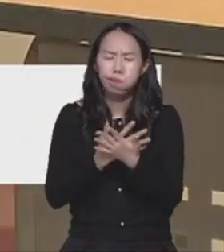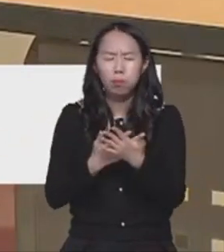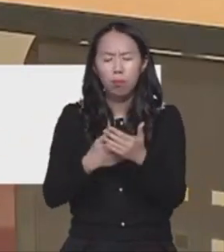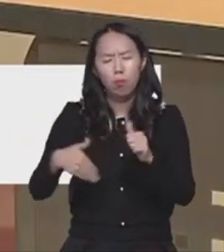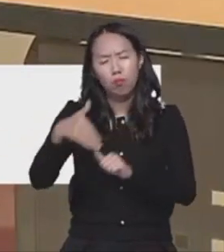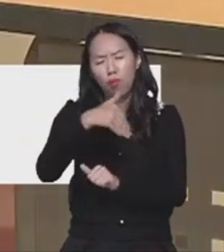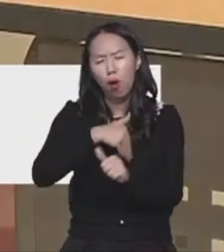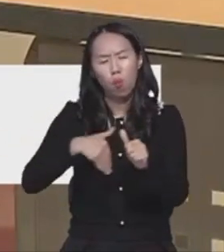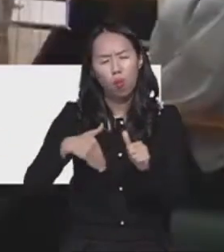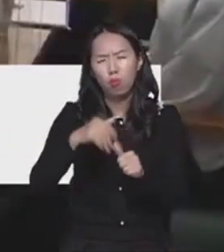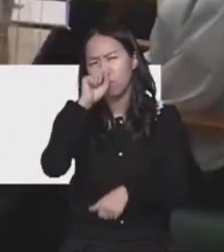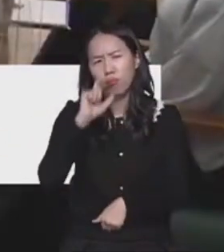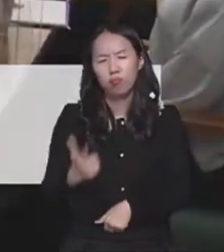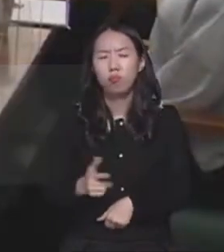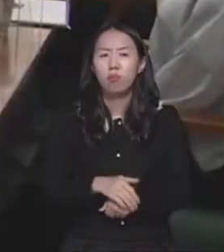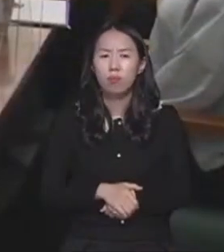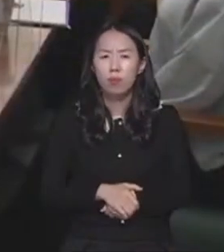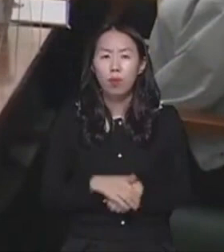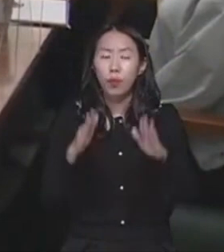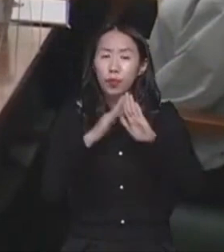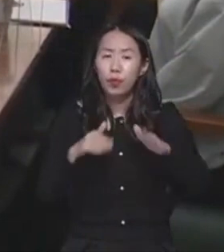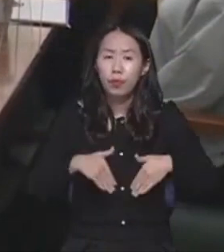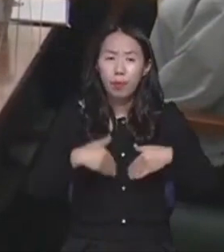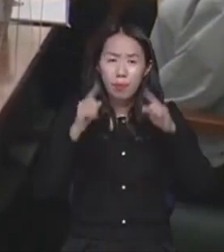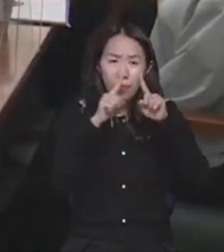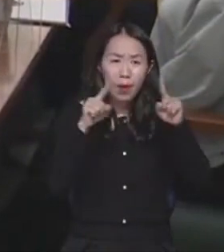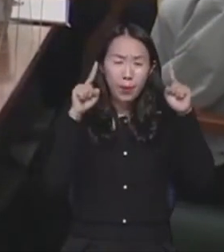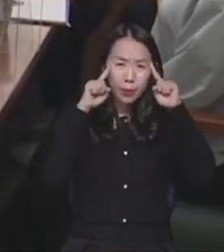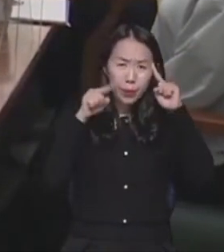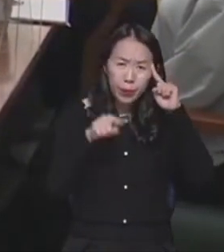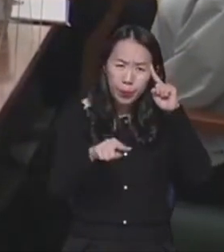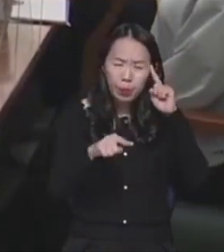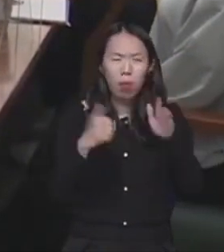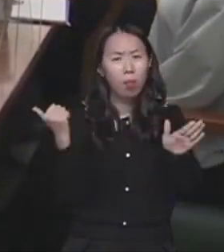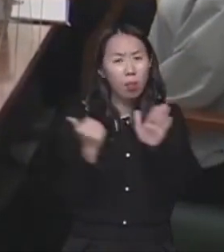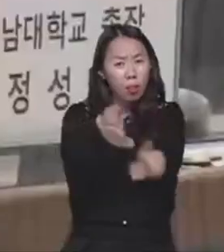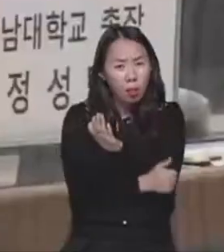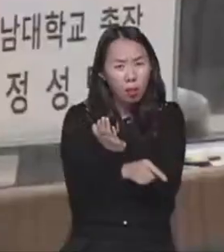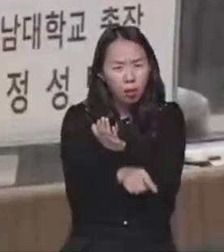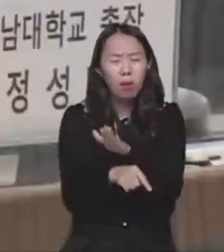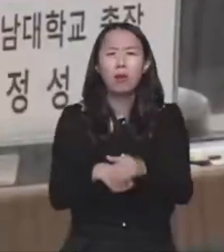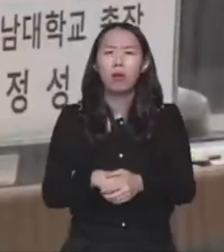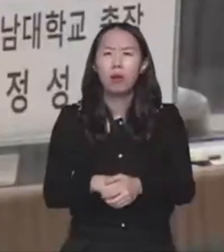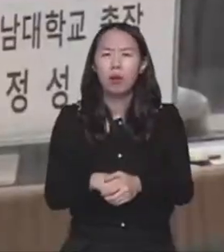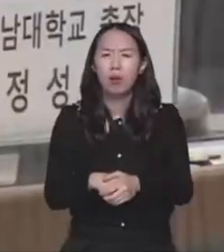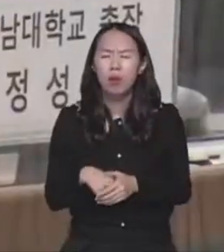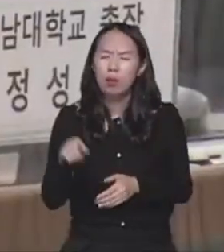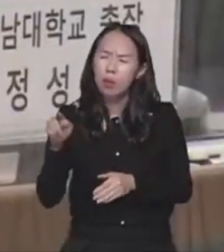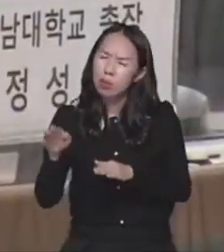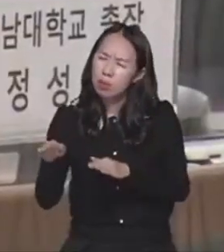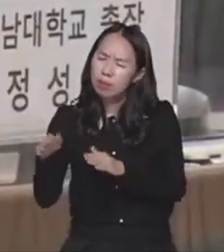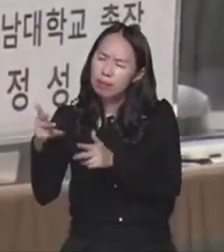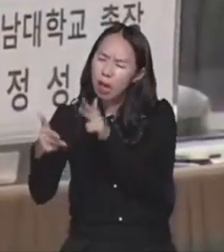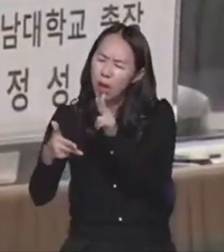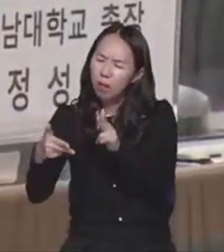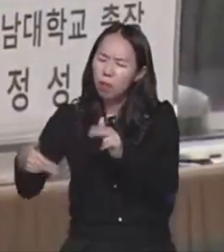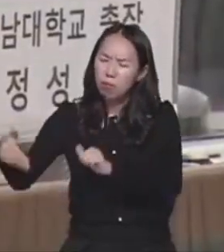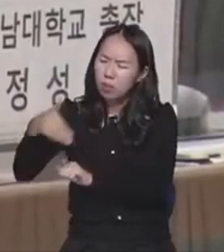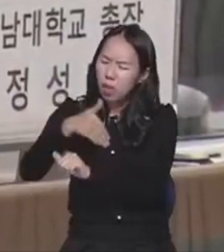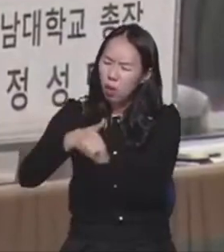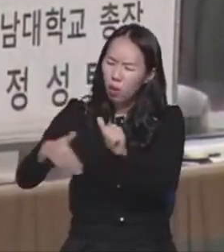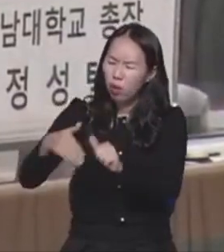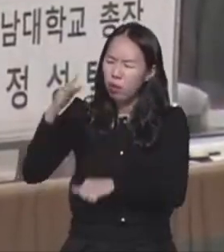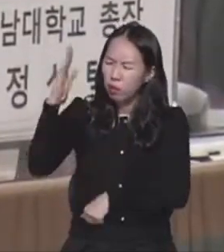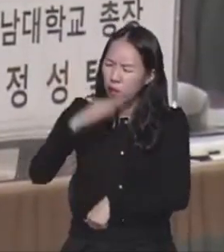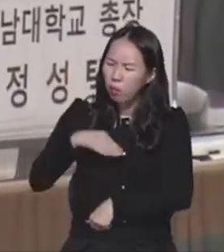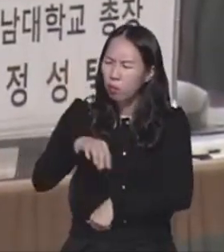판 자체가 기울어져 있으니까 전남대 마저 글로컬 대학 30 사업에 탈락하면서 가뜩이나 열악한 지역 재정